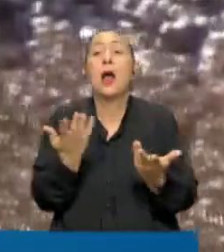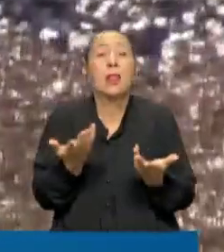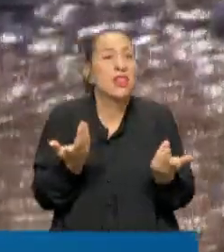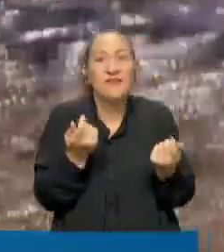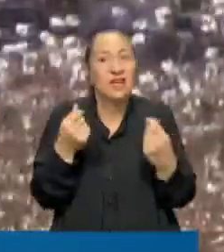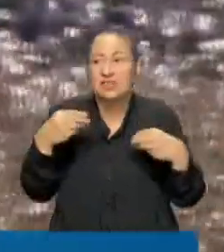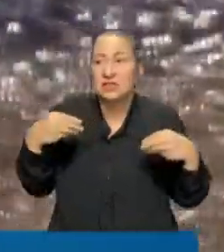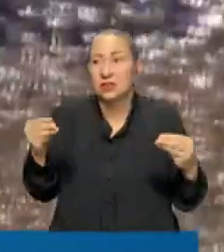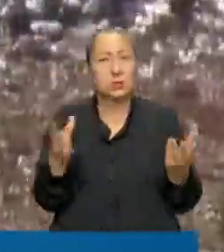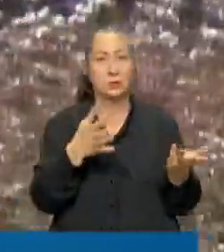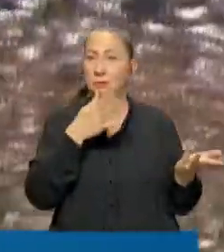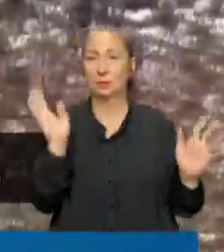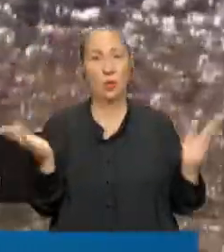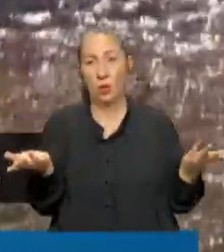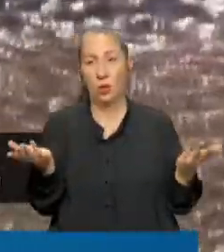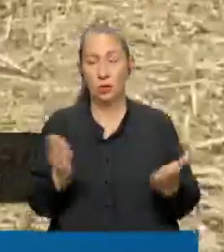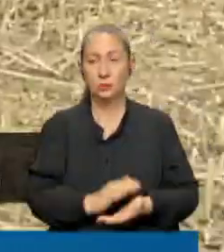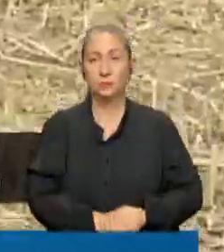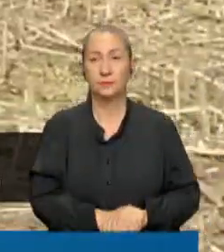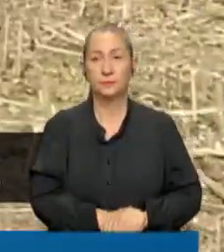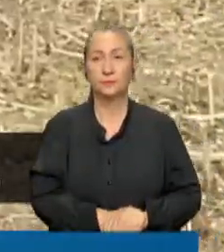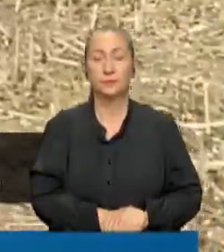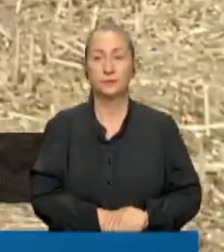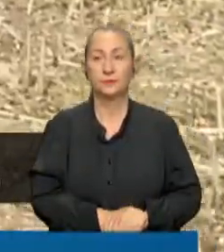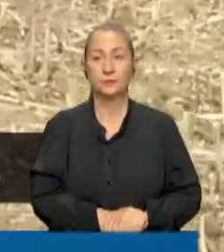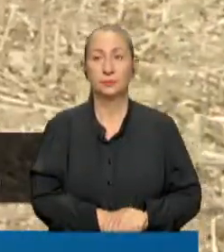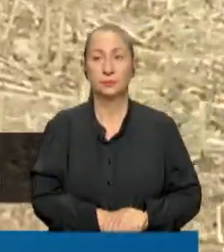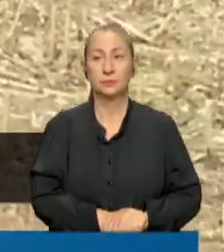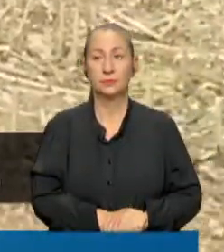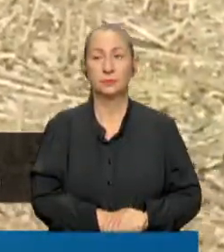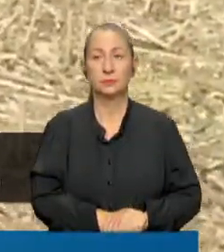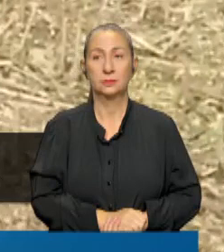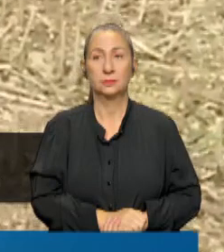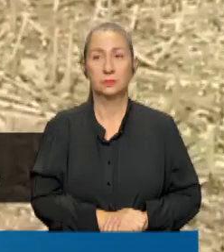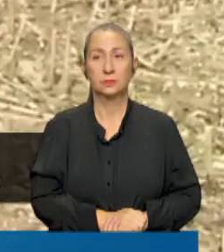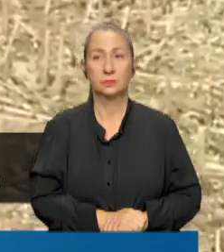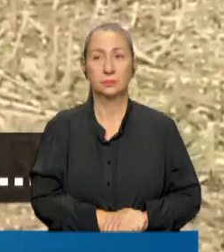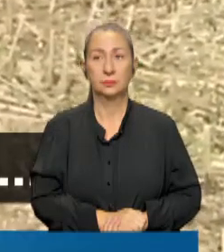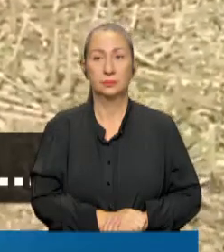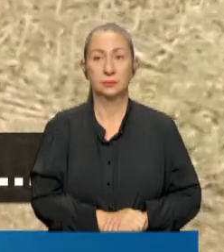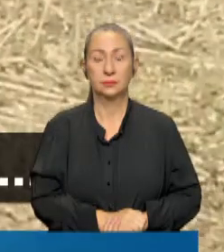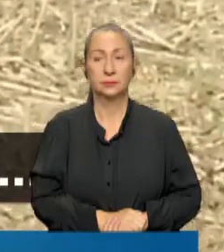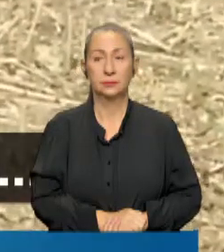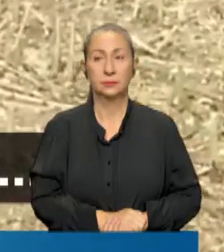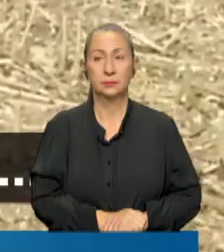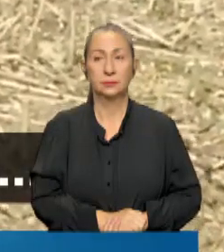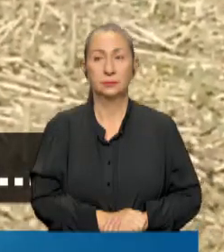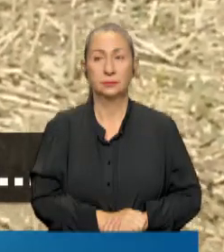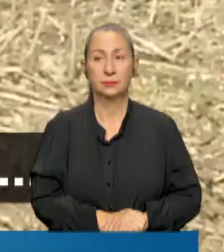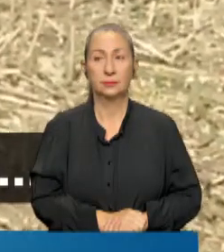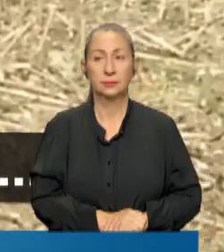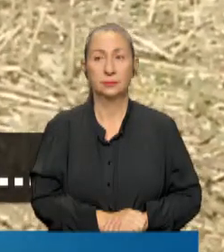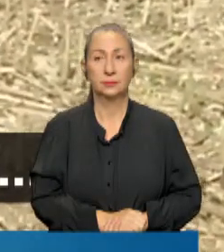ne fiyata satacak bilemiyor. Kim arayacak? Toprak Mahsuller Ofisi mi arayacak? Kooperatifler mi arayacak? Kalırsız